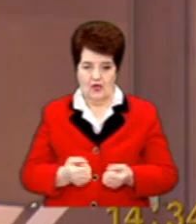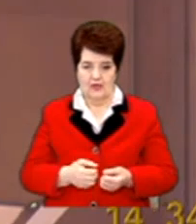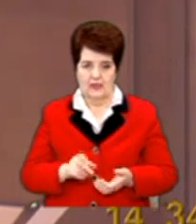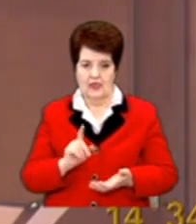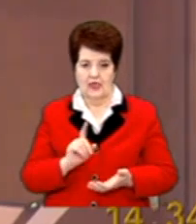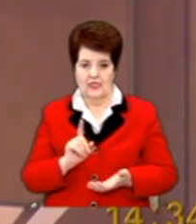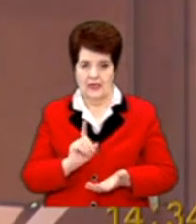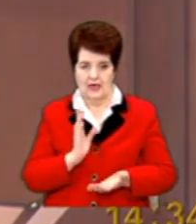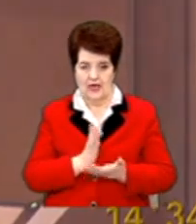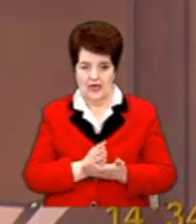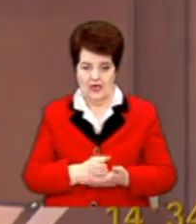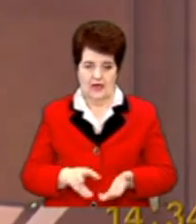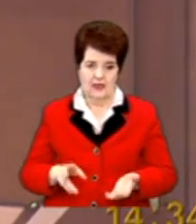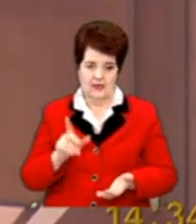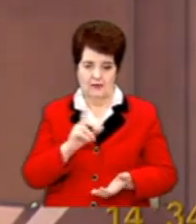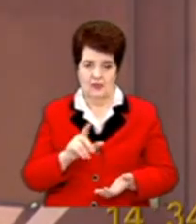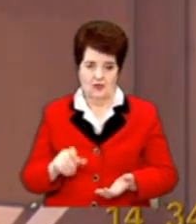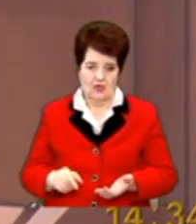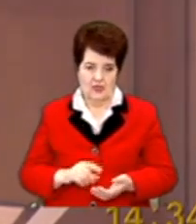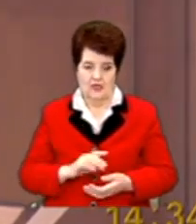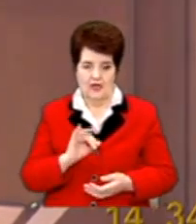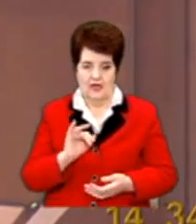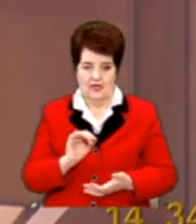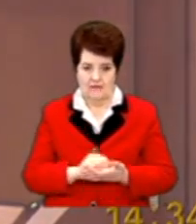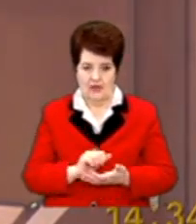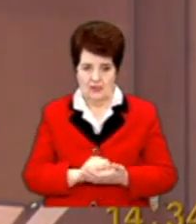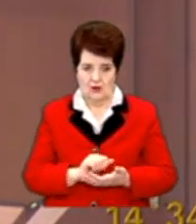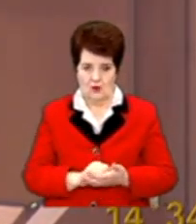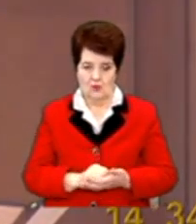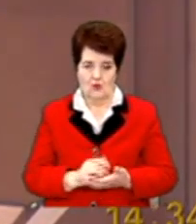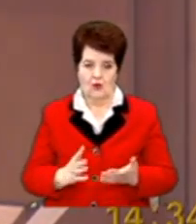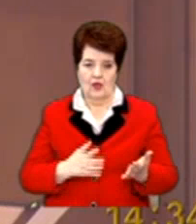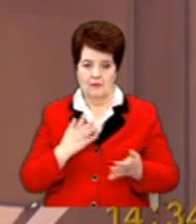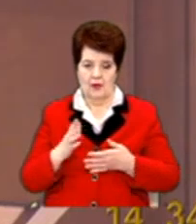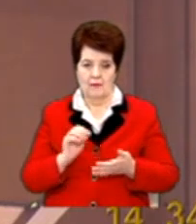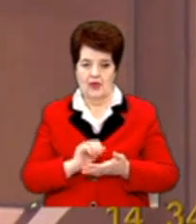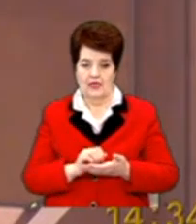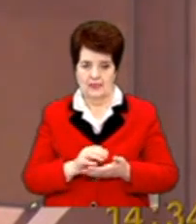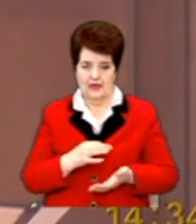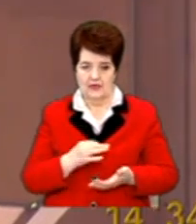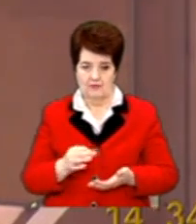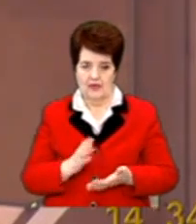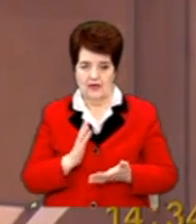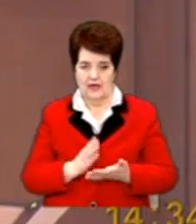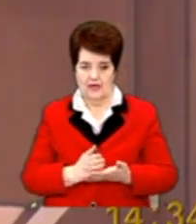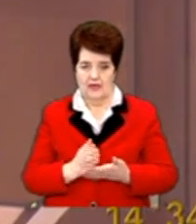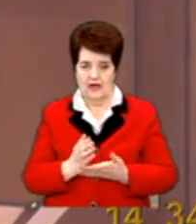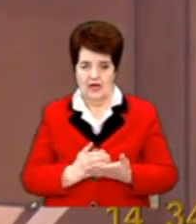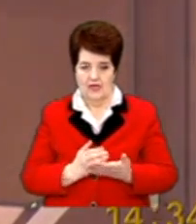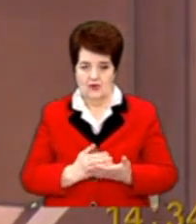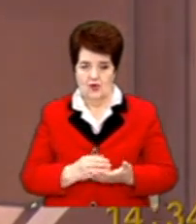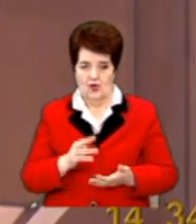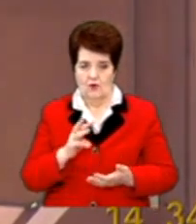pentru cetățeni prin proiecte de infrastructură, proiecte care ar încuraja presa independentă, aflată la limita resurselor din